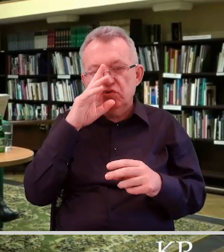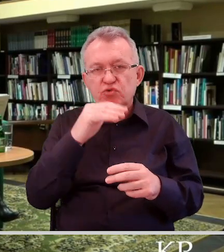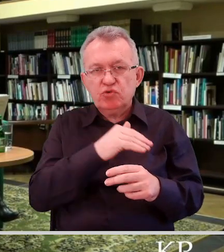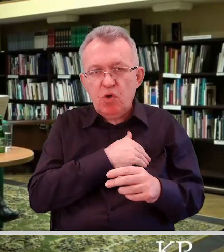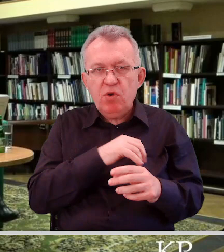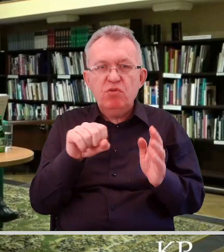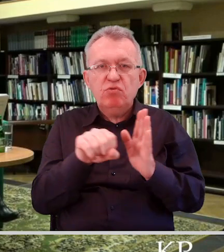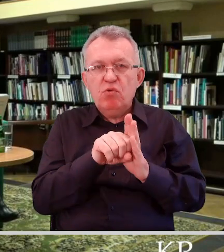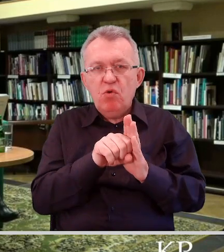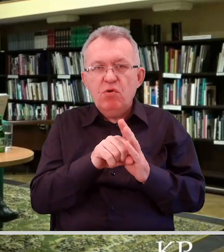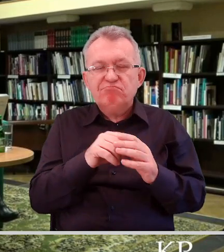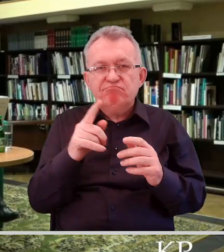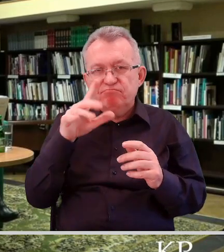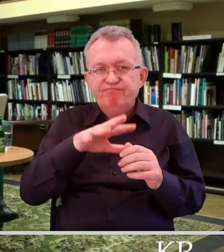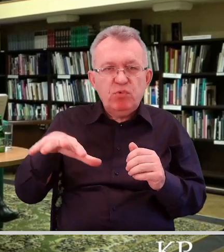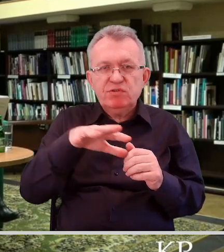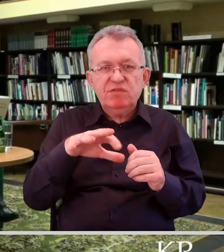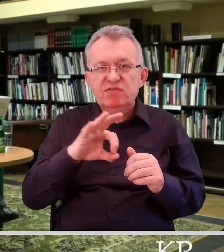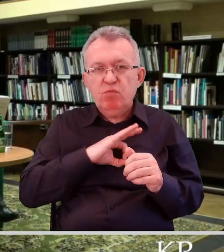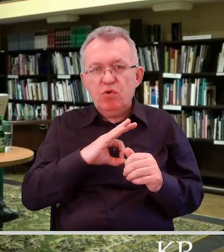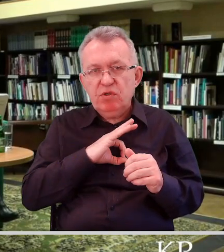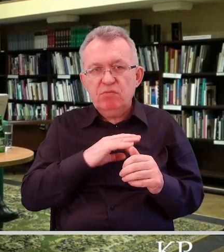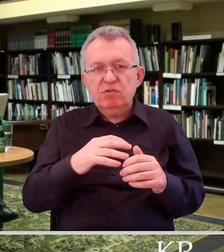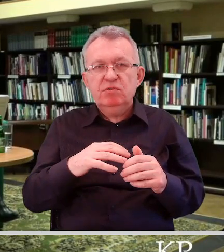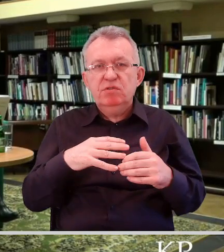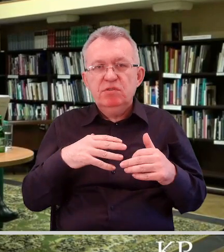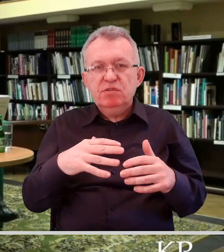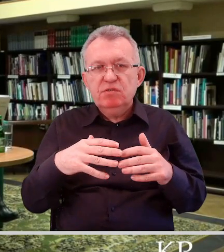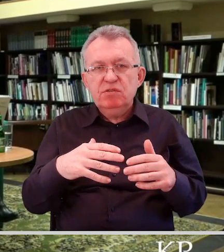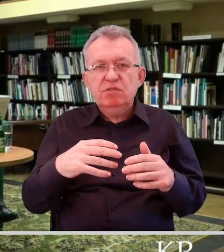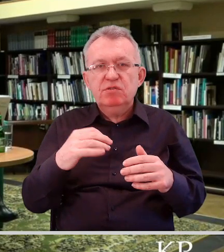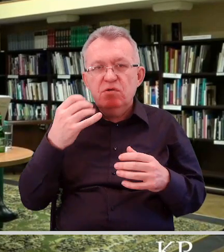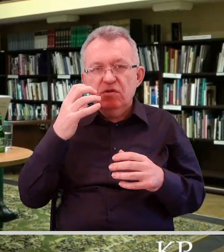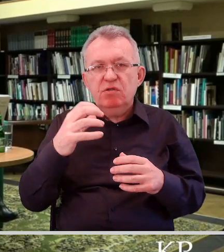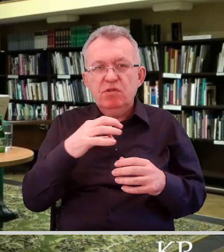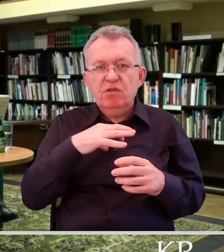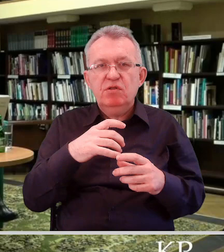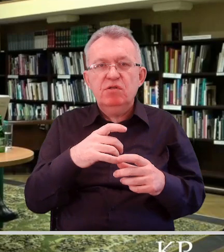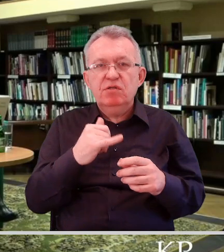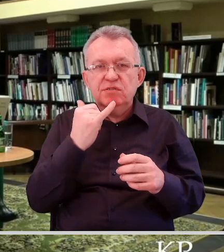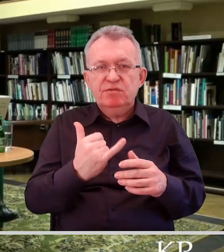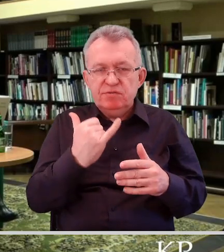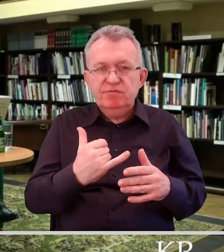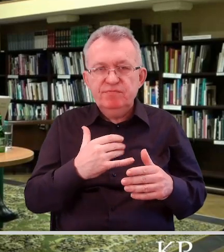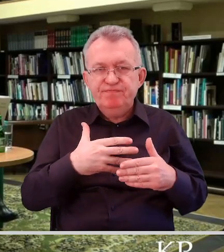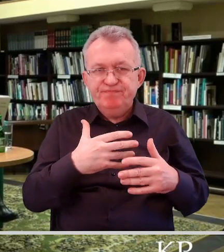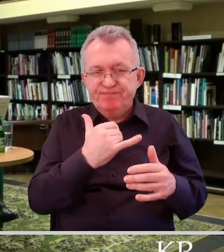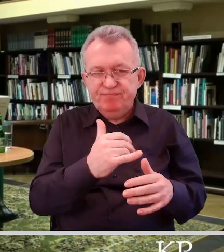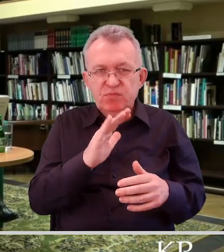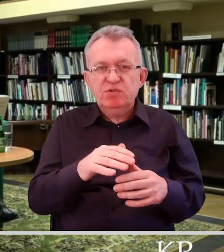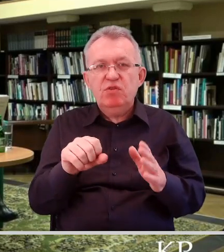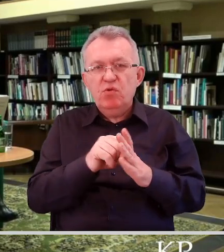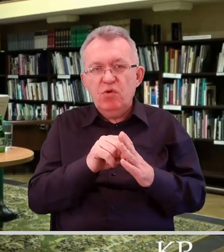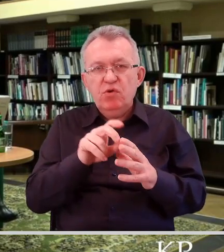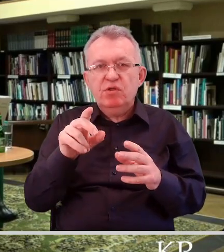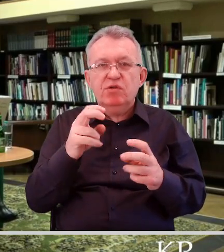do jakiegoś niepojętego społeczeństwa z moim płodnym brzuchem i zwierzęcą umiejętnością wykarmienia potomstwa. Do instytucji